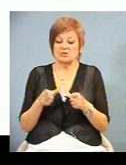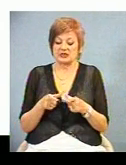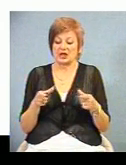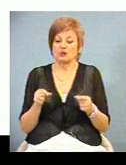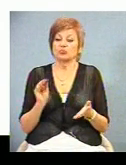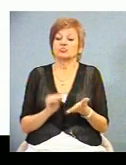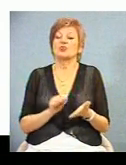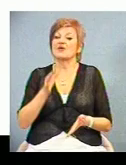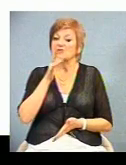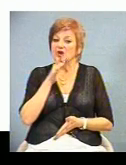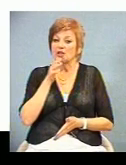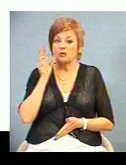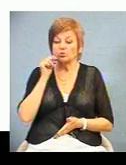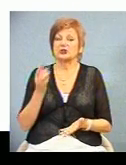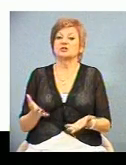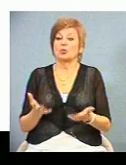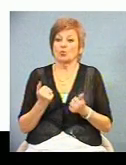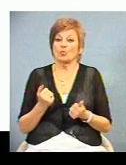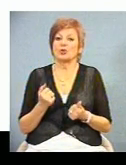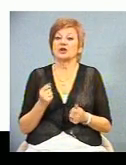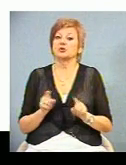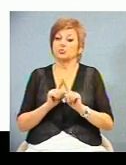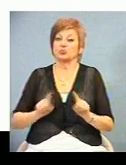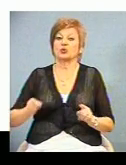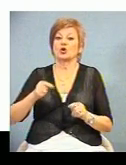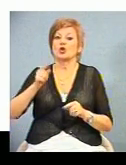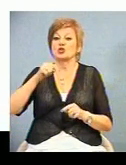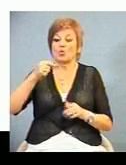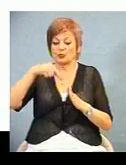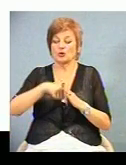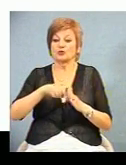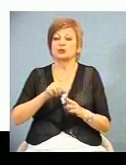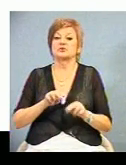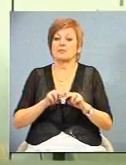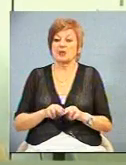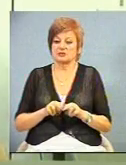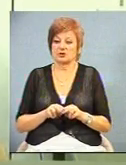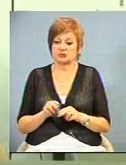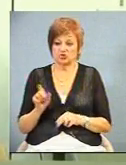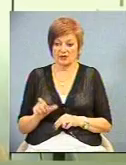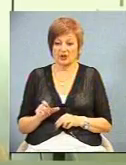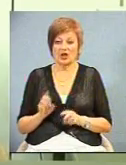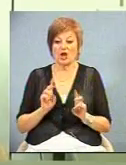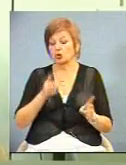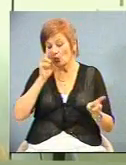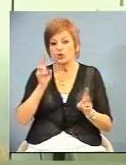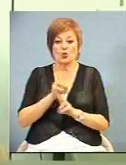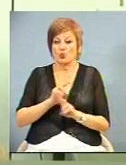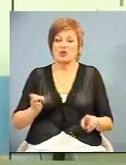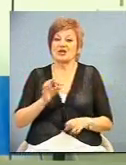зазначеним часом і датою отримання та унікальним номером внутрішнього паспорта особи. Для тех, кто не умеет